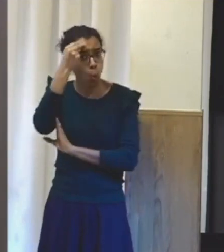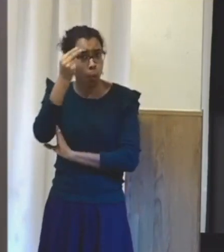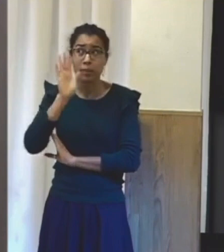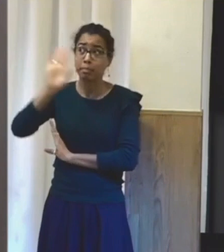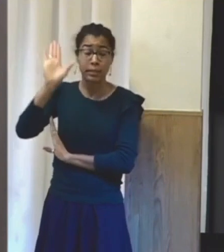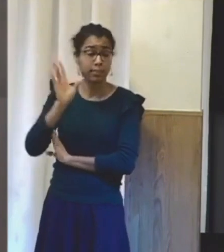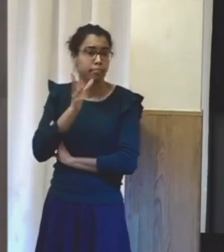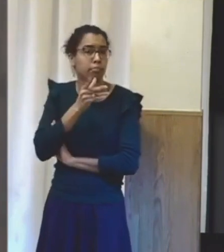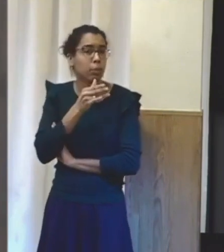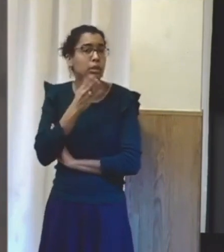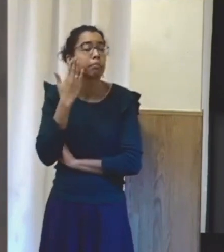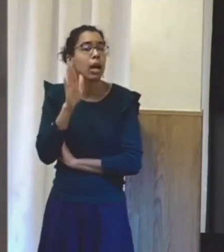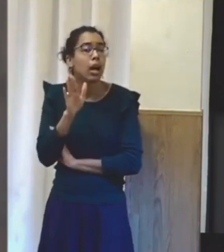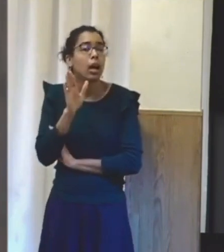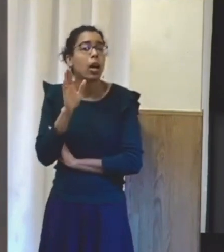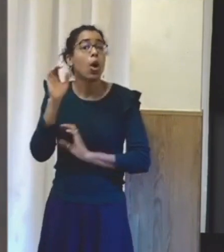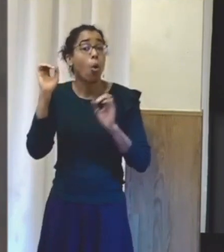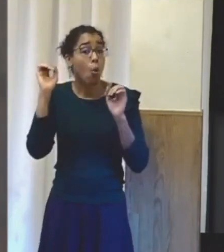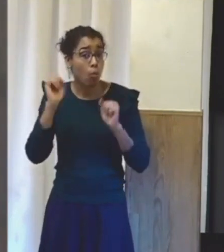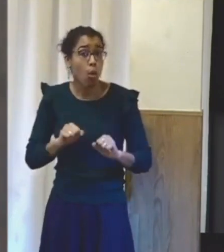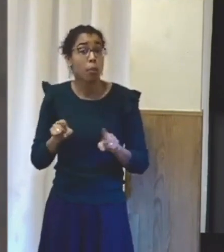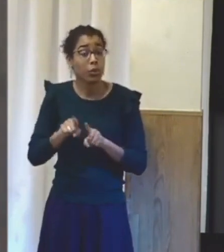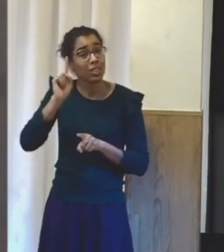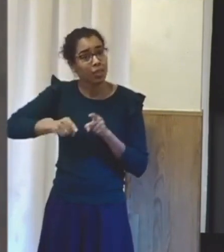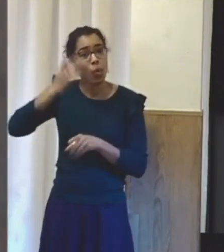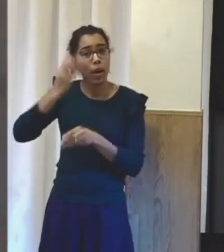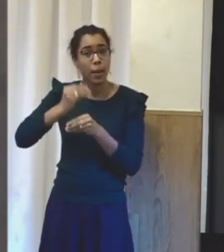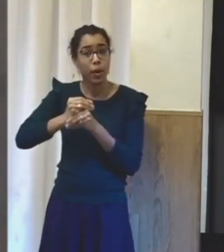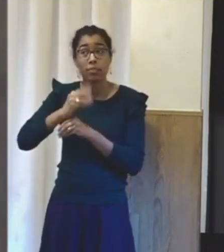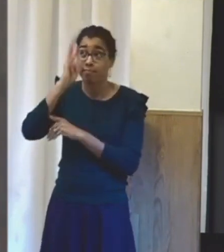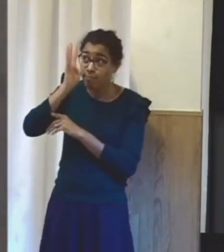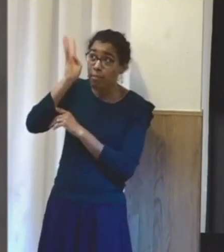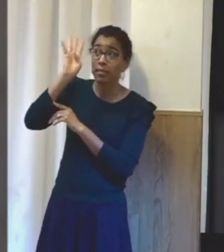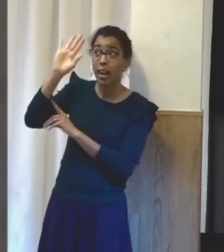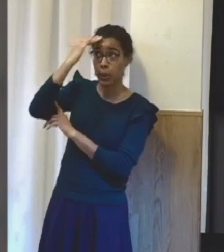Dieu, nous pouvons et nous devons apprendre à le connaître.